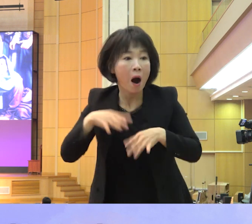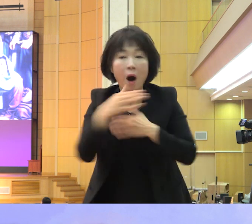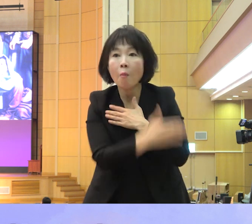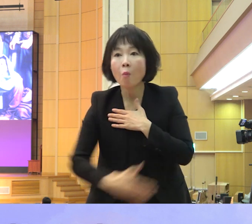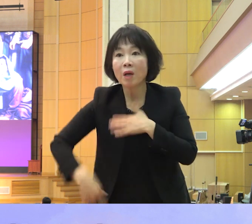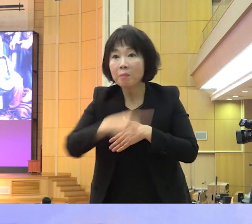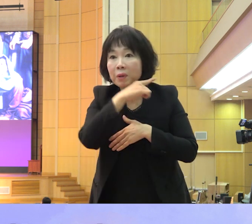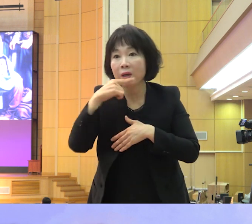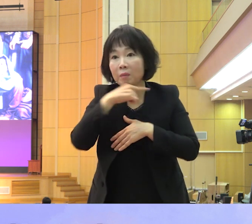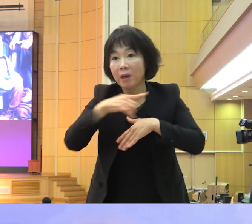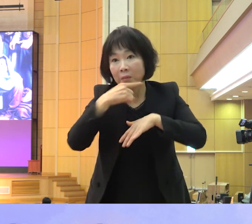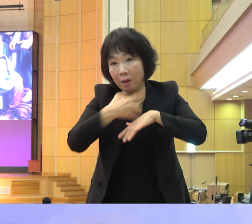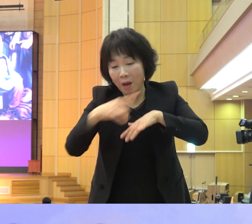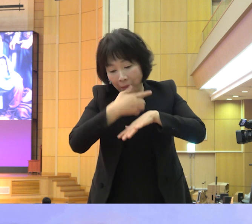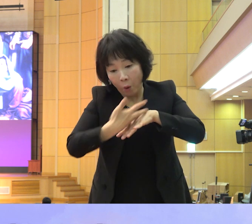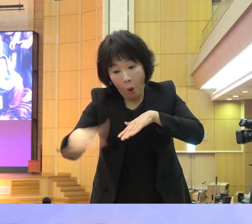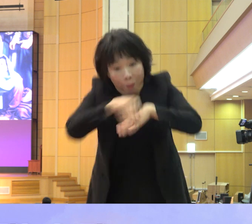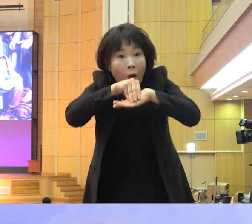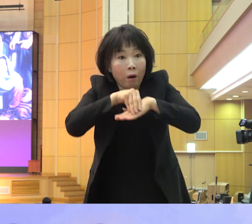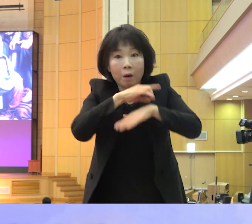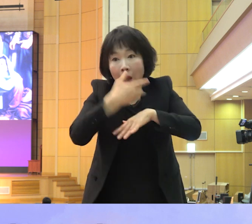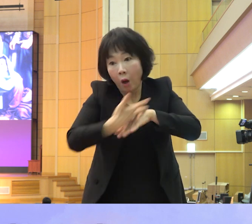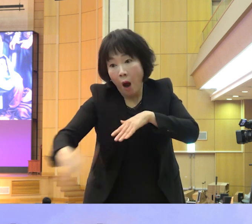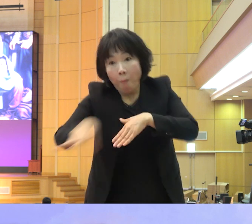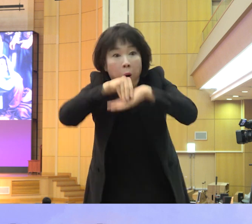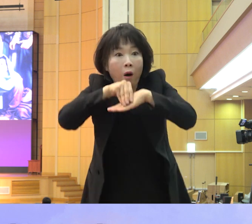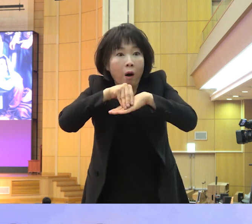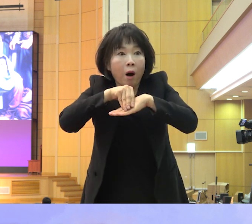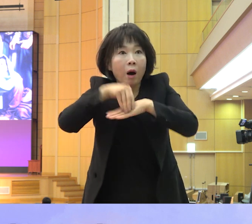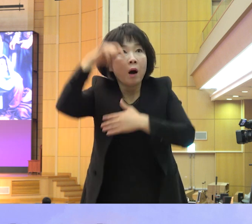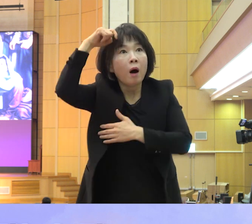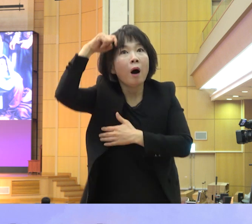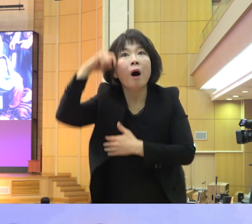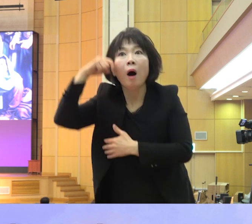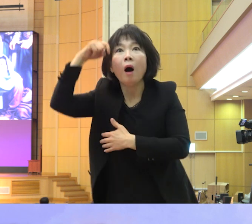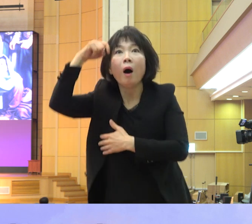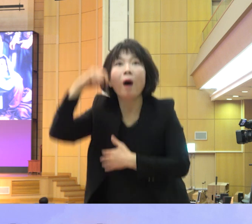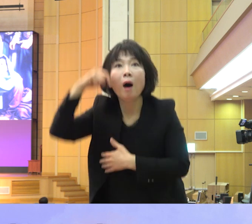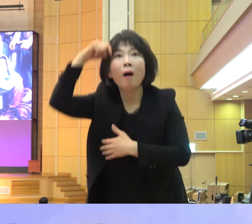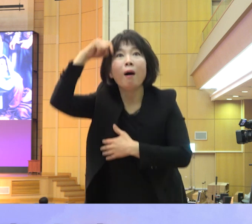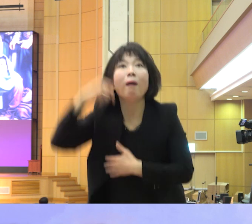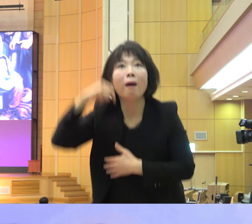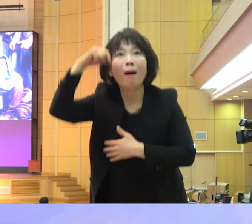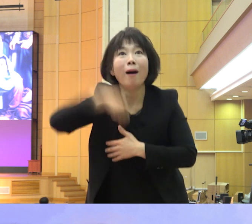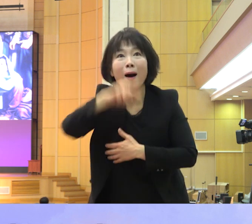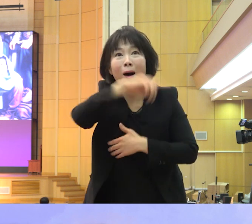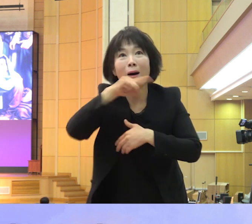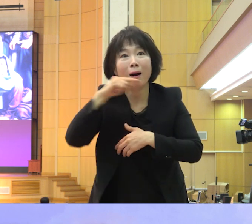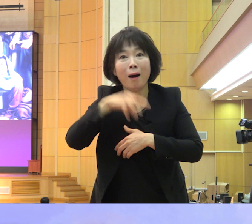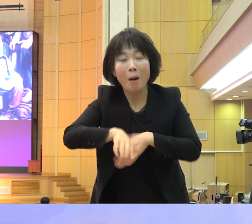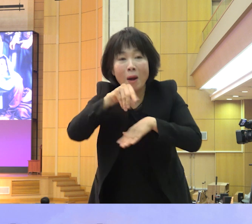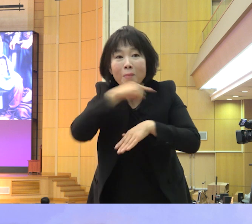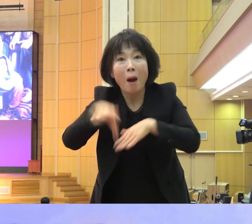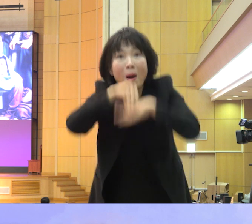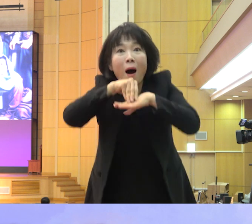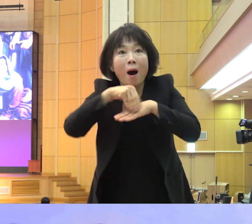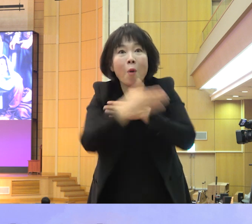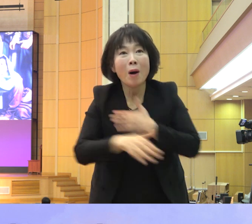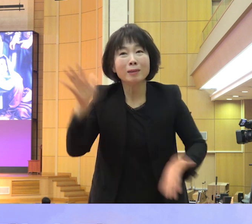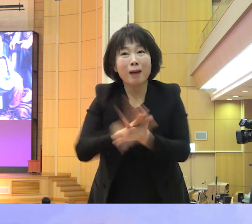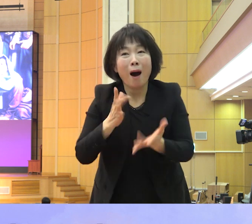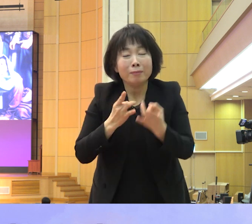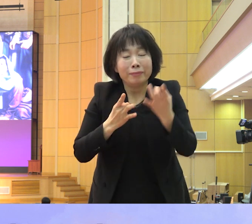아무도 몰라. 혈루증 여인 외에는 아무도 몰라. 자기 몸이 뜨거워지고